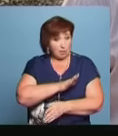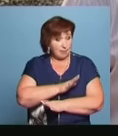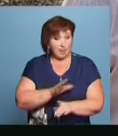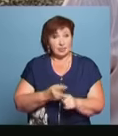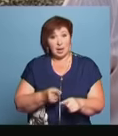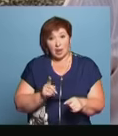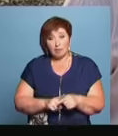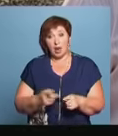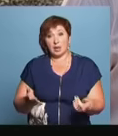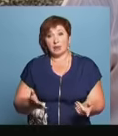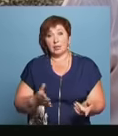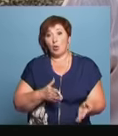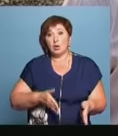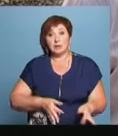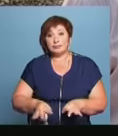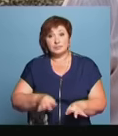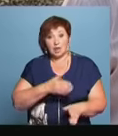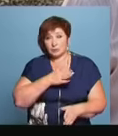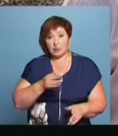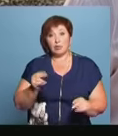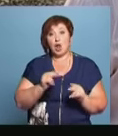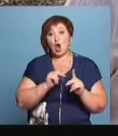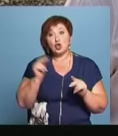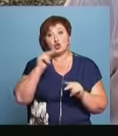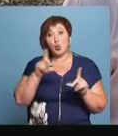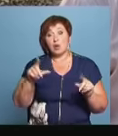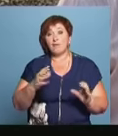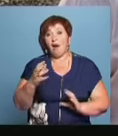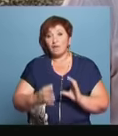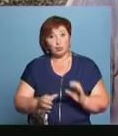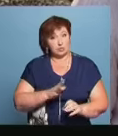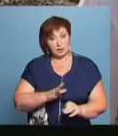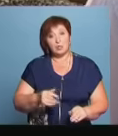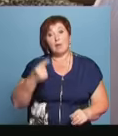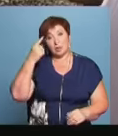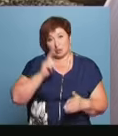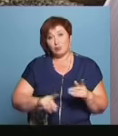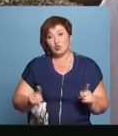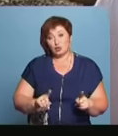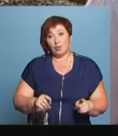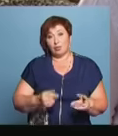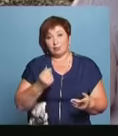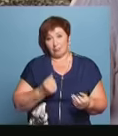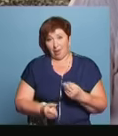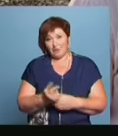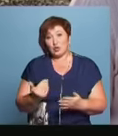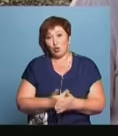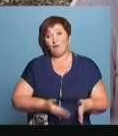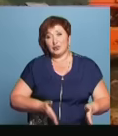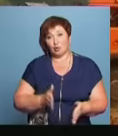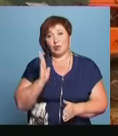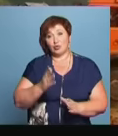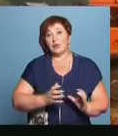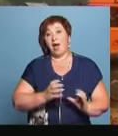поэтому, соответственно, не было школьного автобуса. И мы надеемся, с появлением новой дороги у нас появится и автобусное